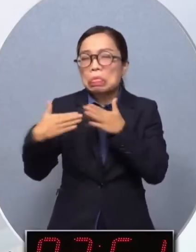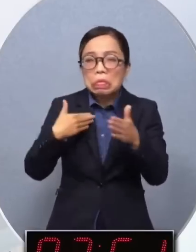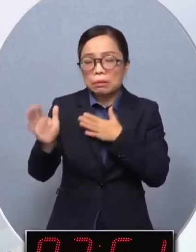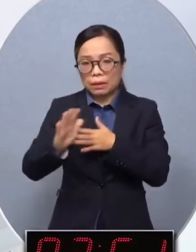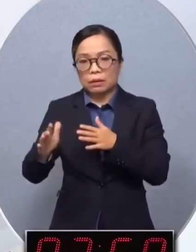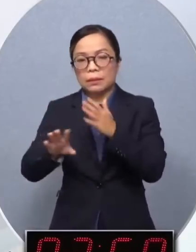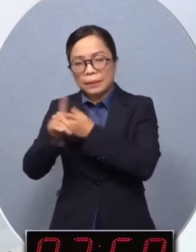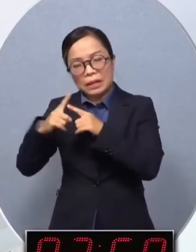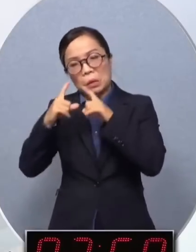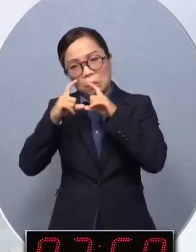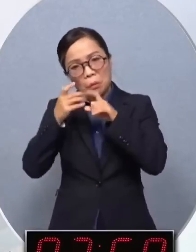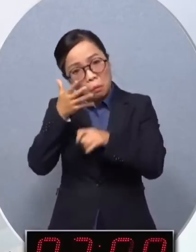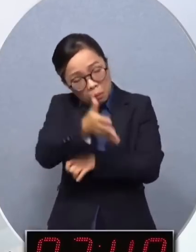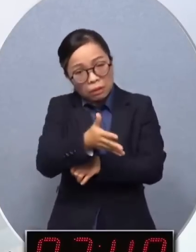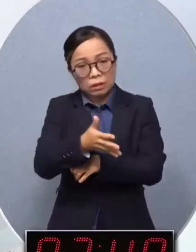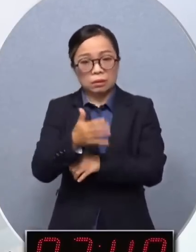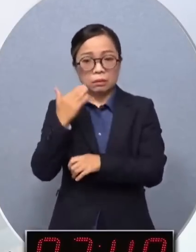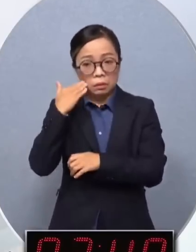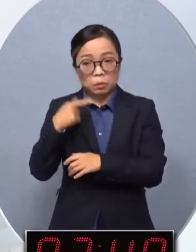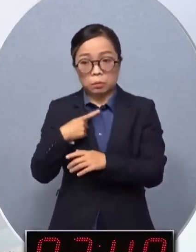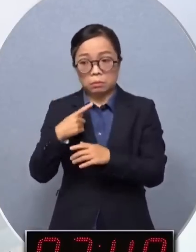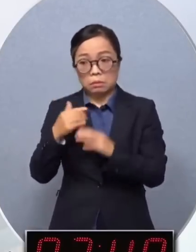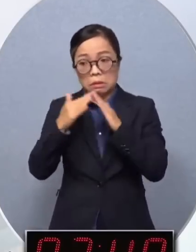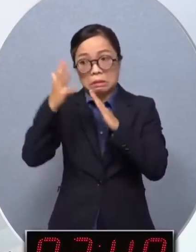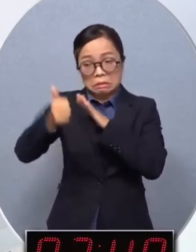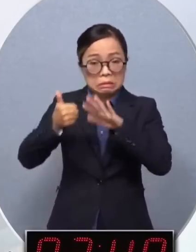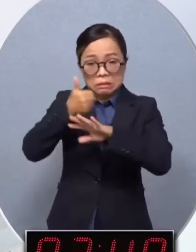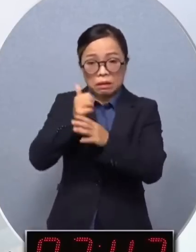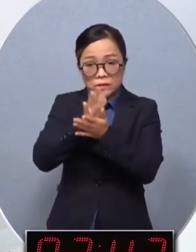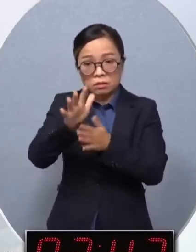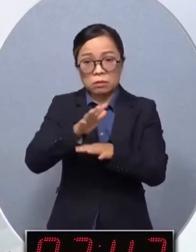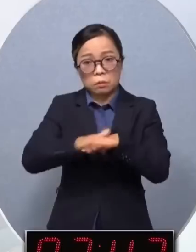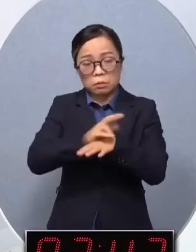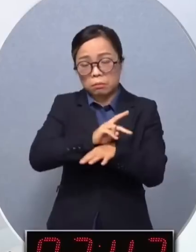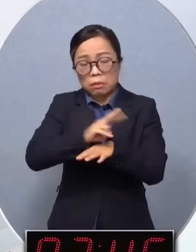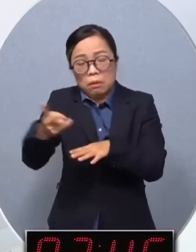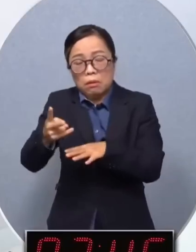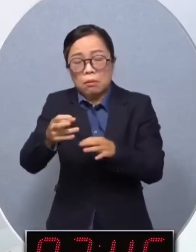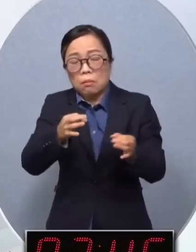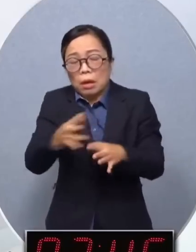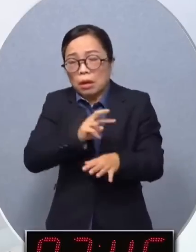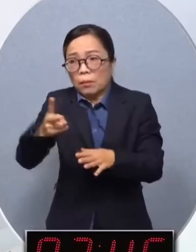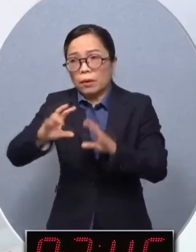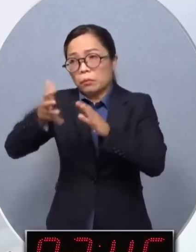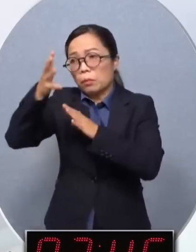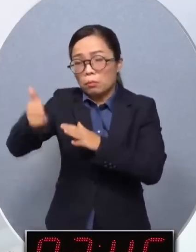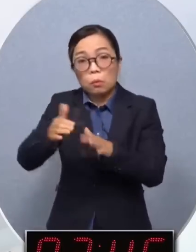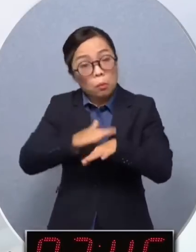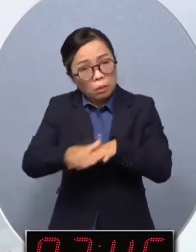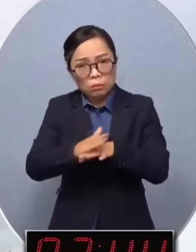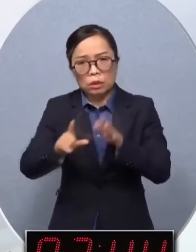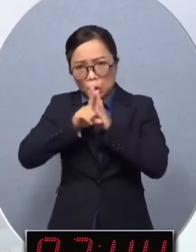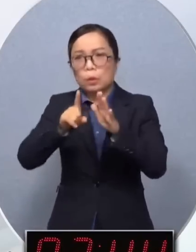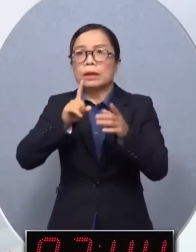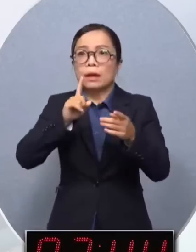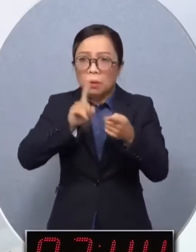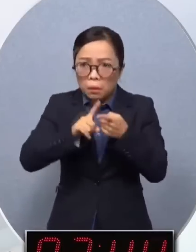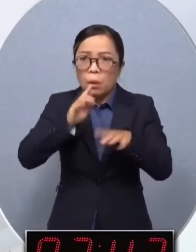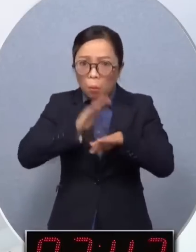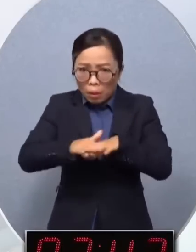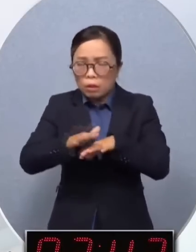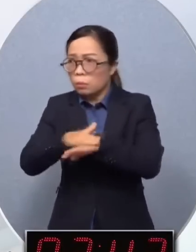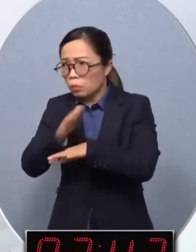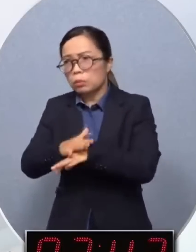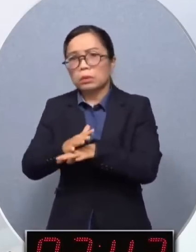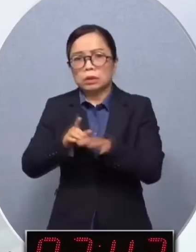啊齁、哦、这个如果选了市长齁、哦、之后会不会要去选总统，就 yes, no 嘛。齁、哦、那为什么还要